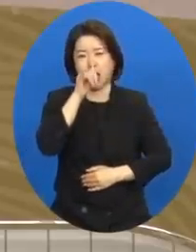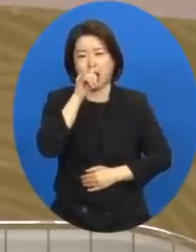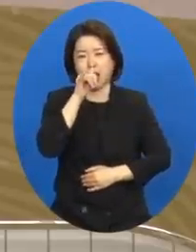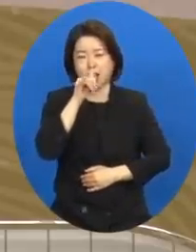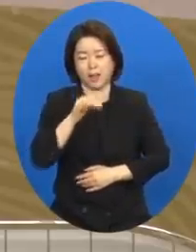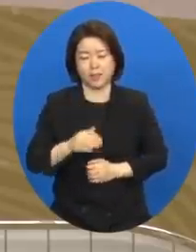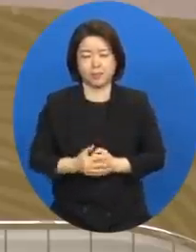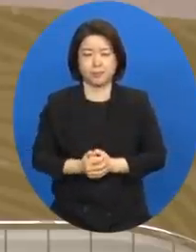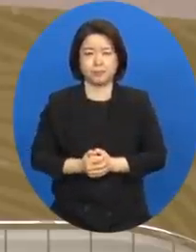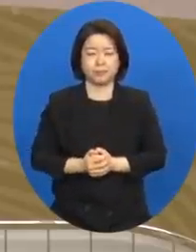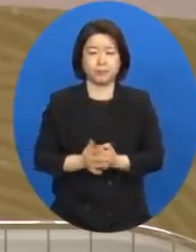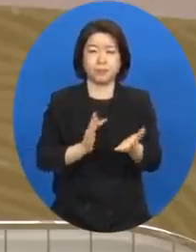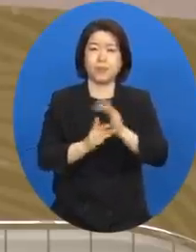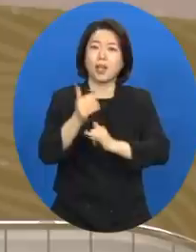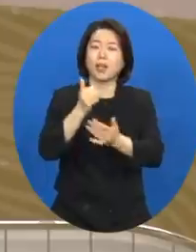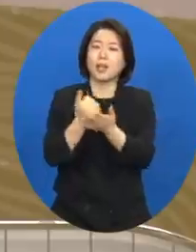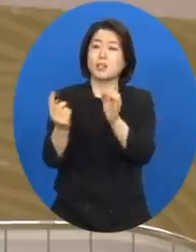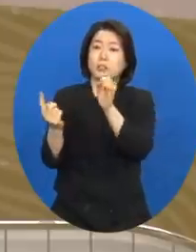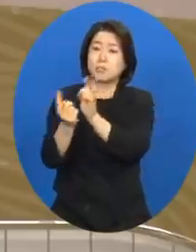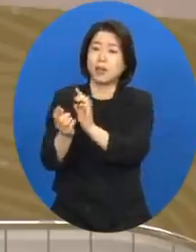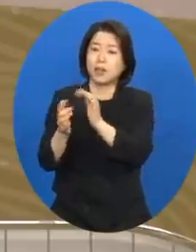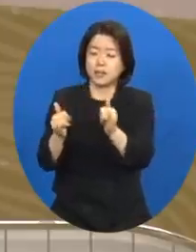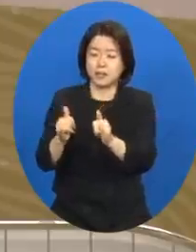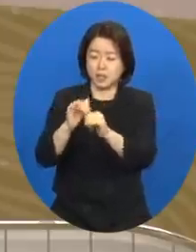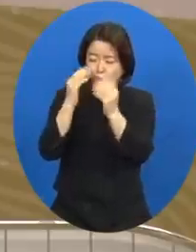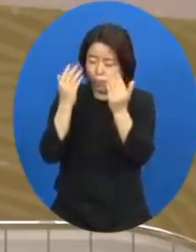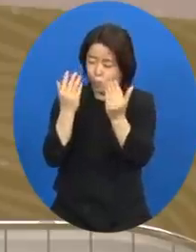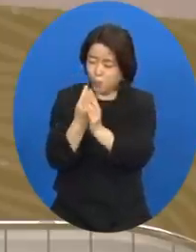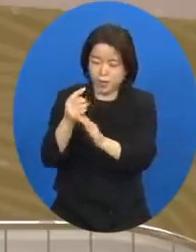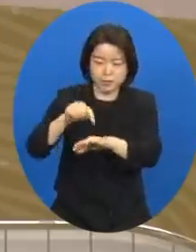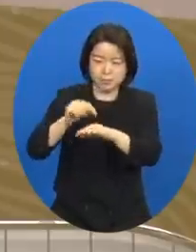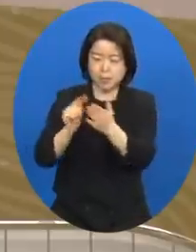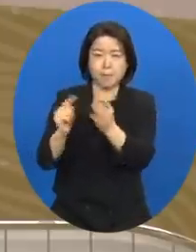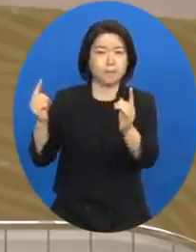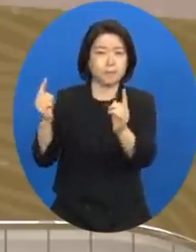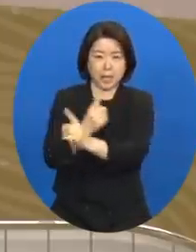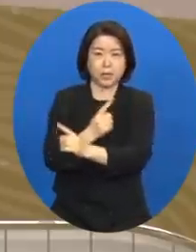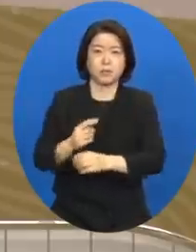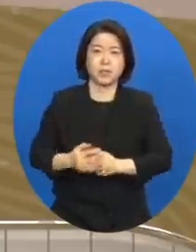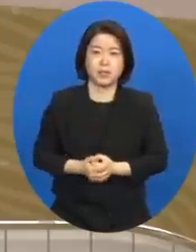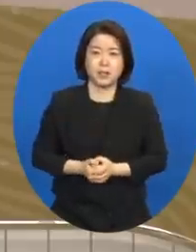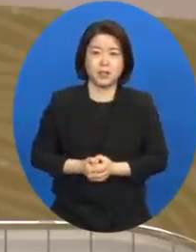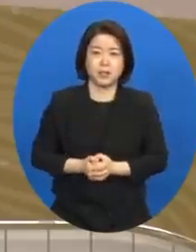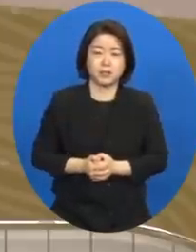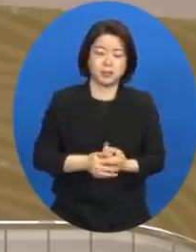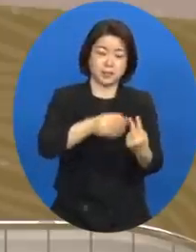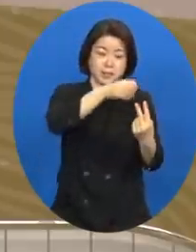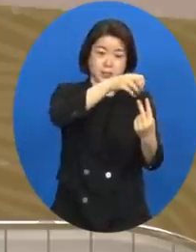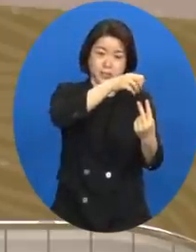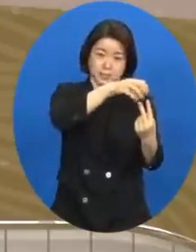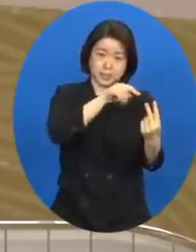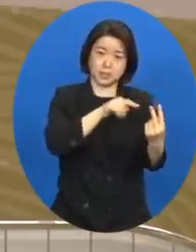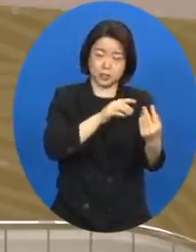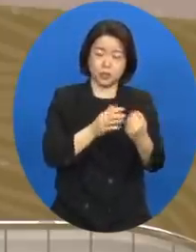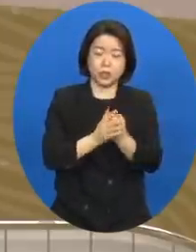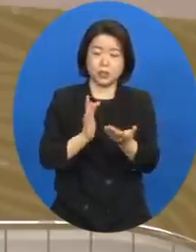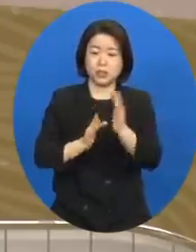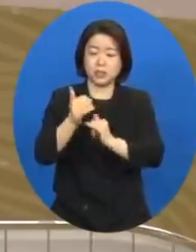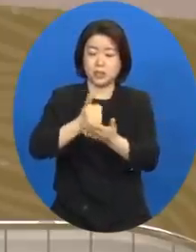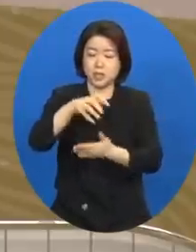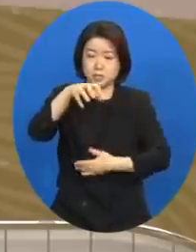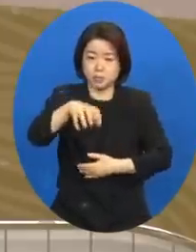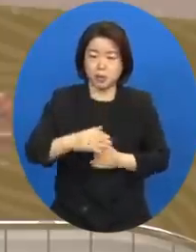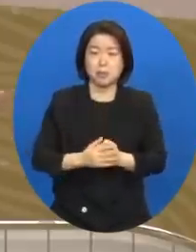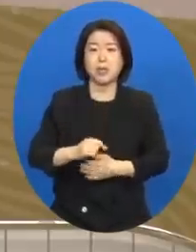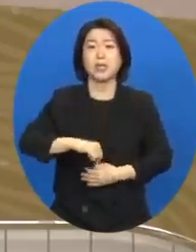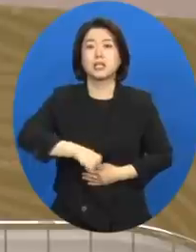예수님을 만난 사람은 완전히 마음이 바뀌어져 버립니다. 세례 요한은 예수님 앞에 자기